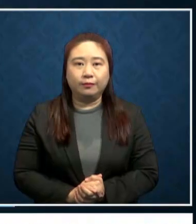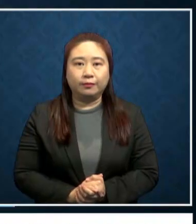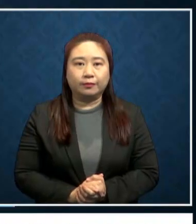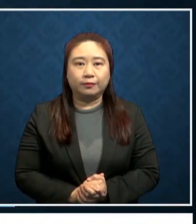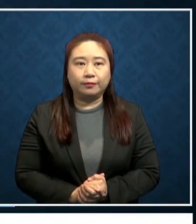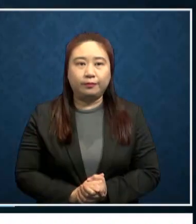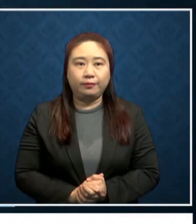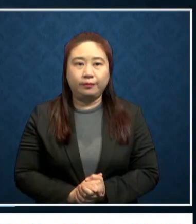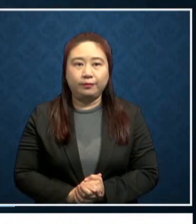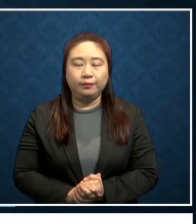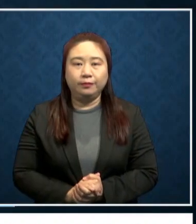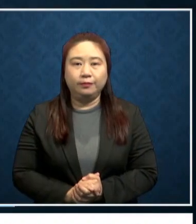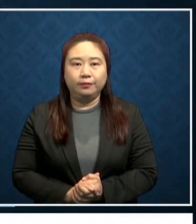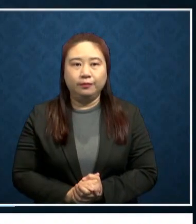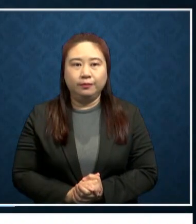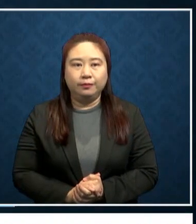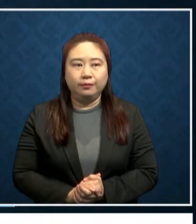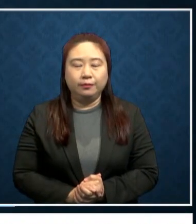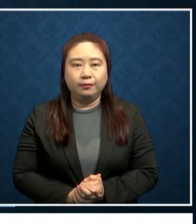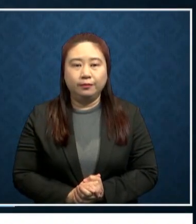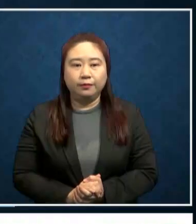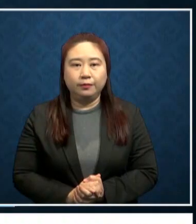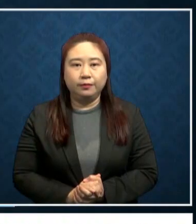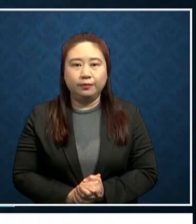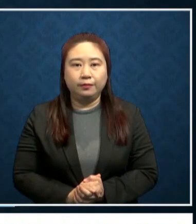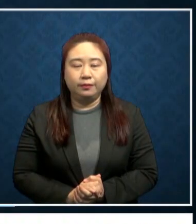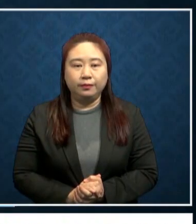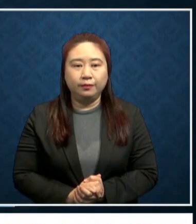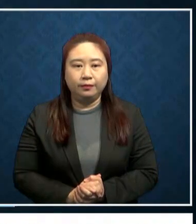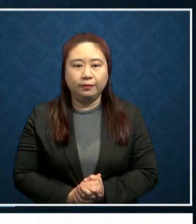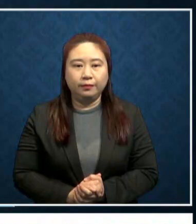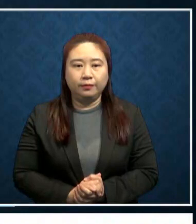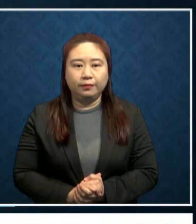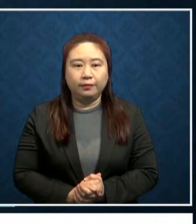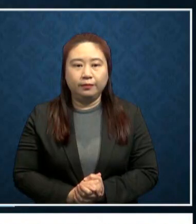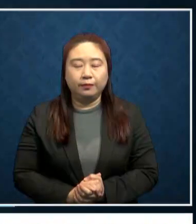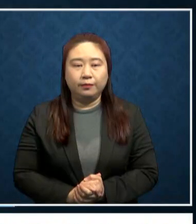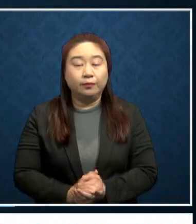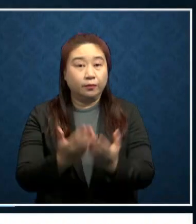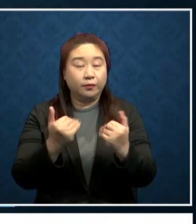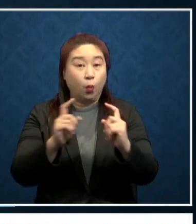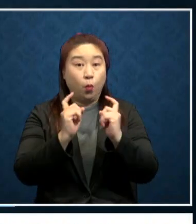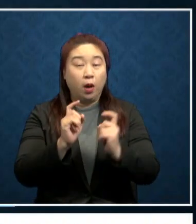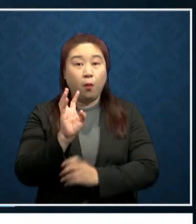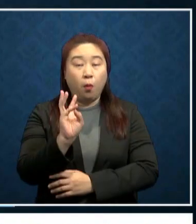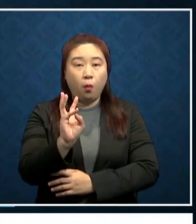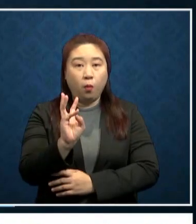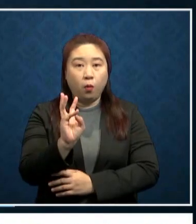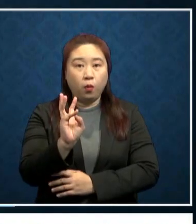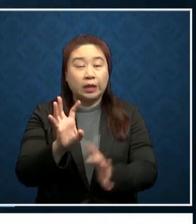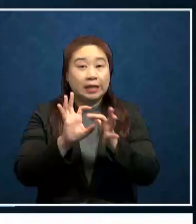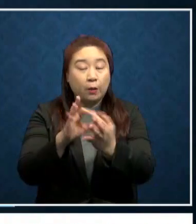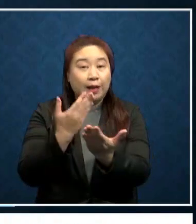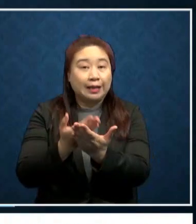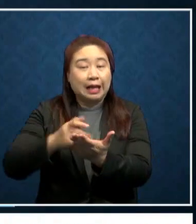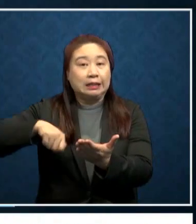นะครับในเรื่องของเอ่อวงเลบ 6ในเรื่องของค่าใช้จ่ายในการ